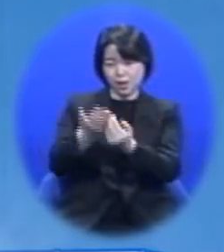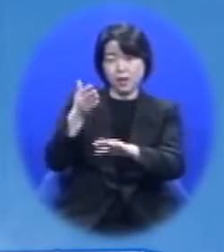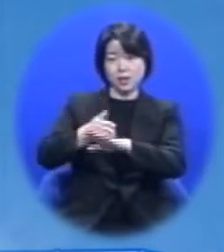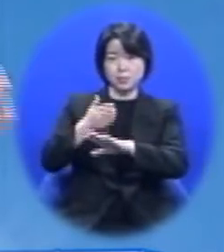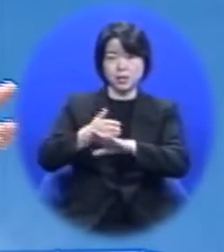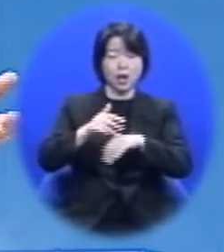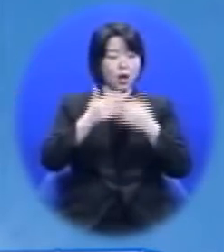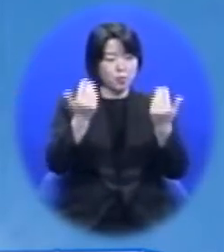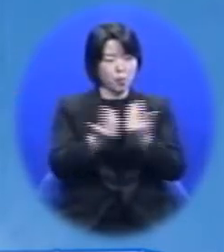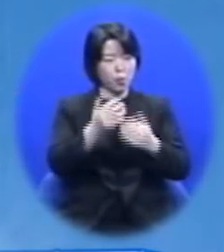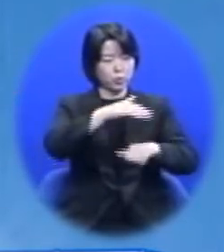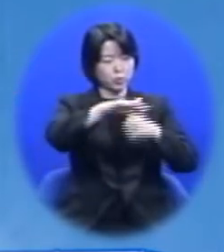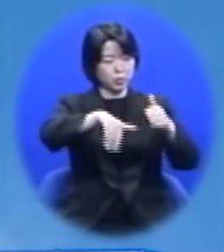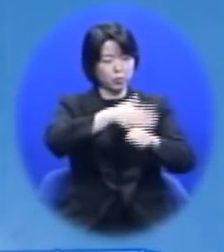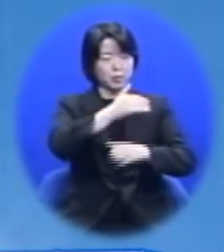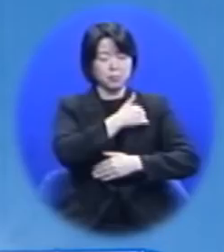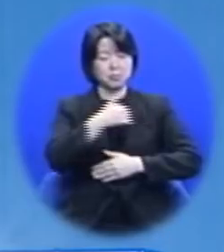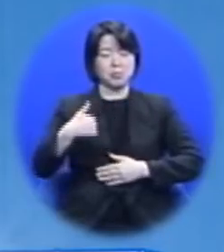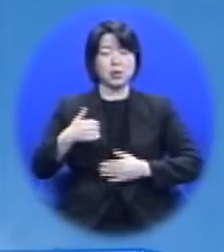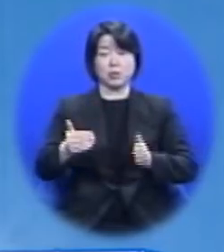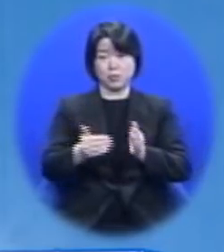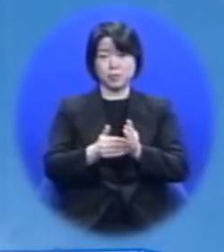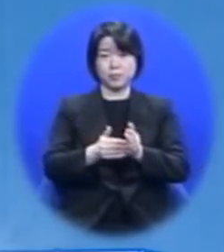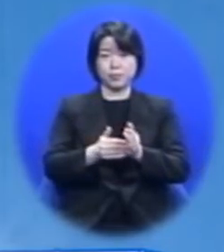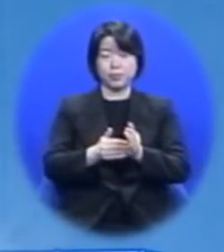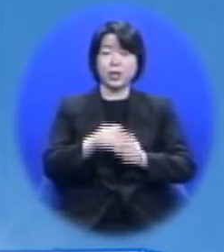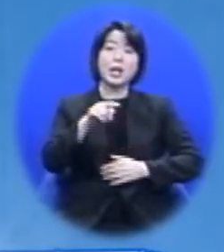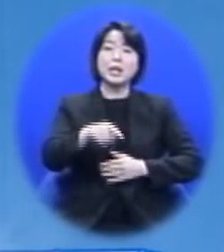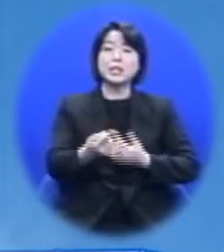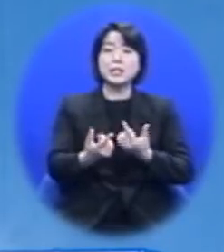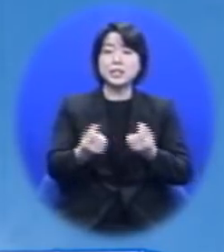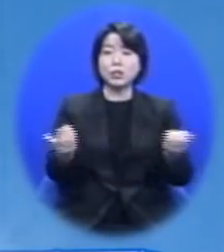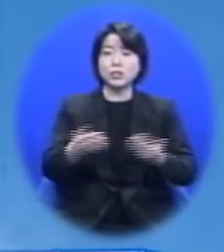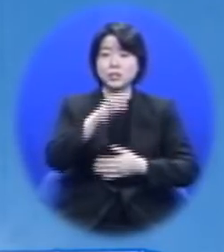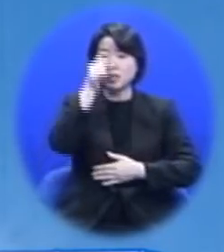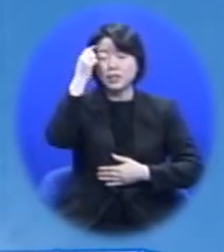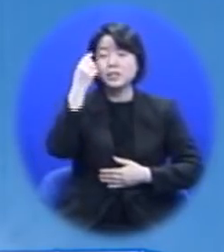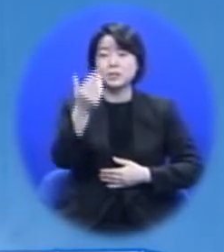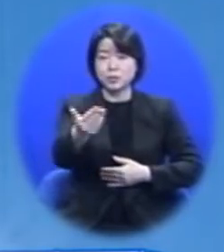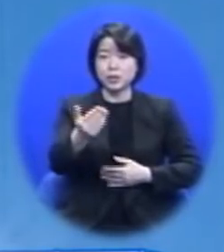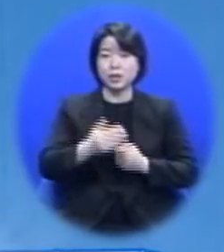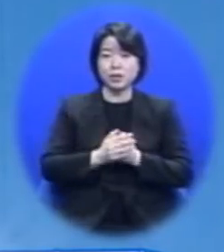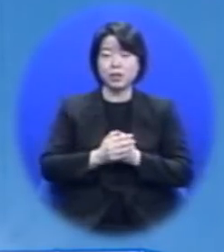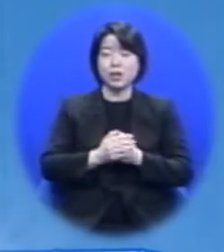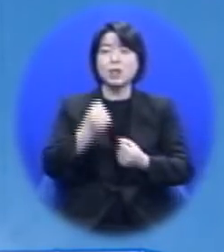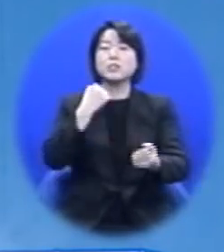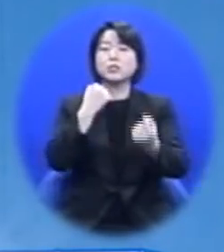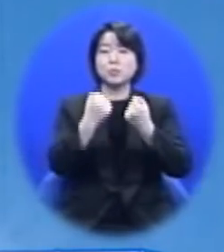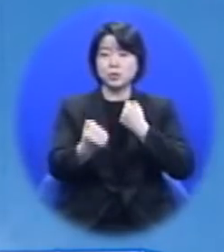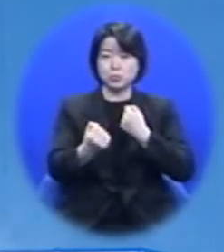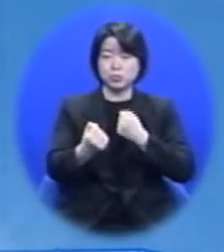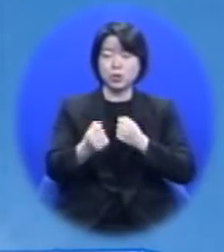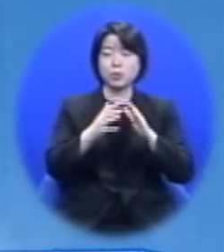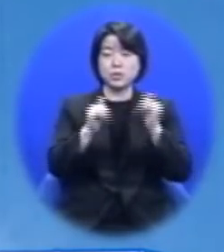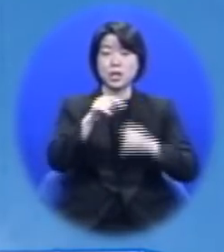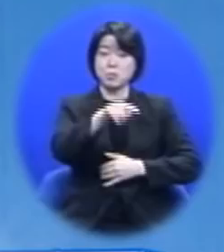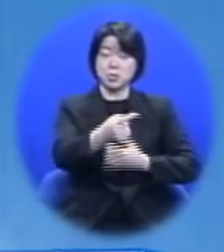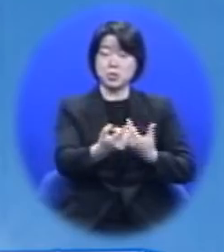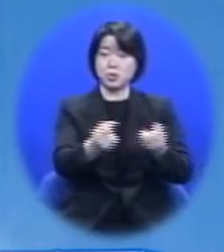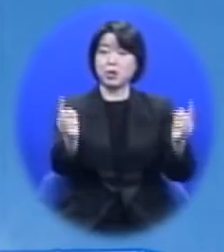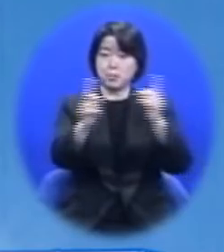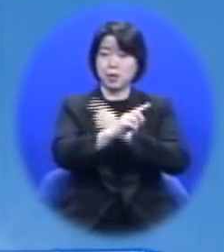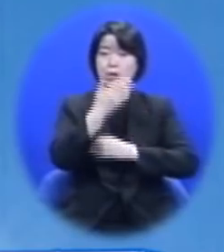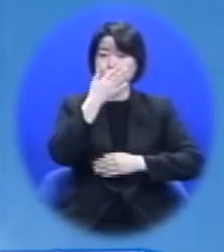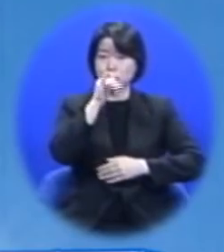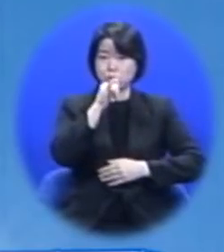모든 형편이 다 만족스러운 세상에 그럴 일이 어디 있겠어요? 그런데도 사람이 그렇게 되는 거예요.